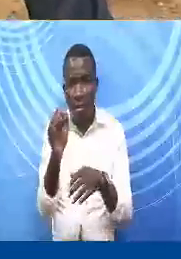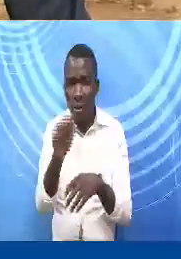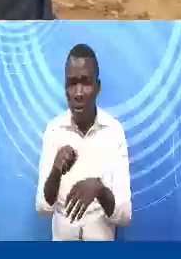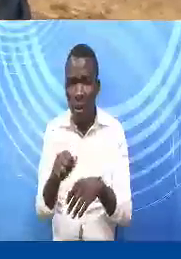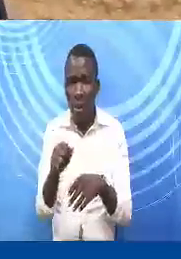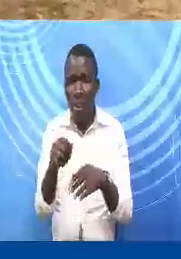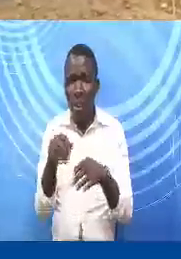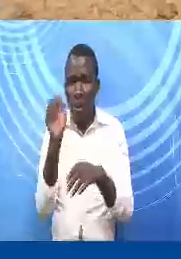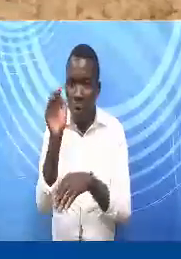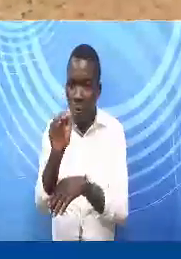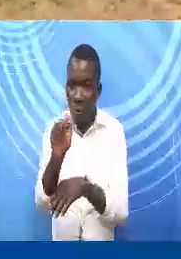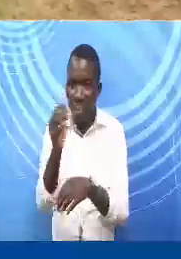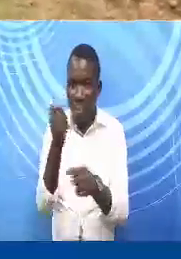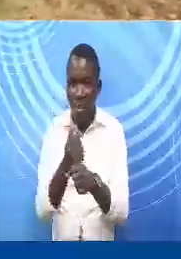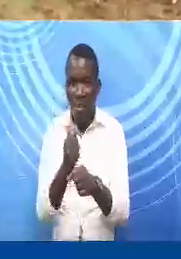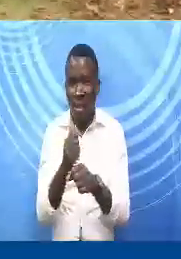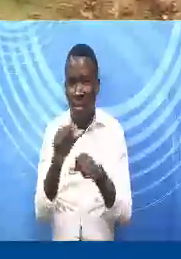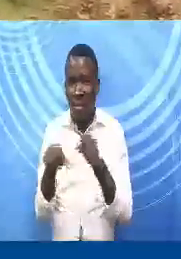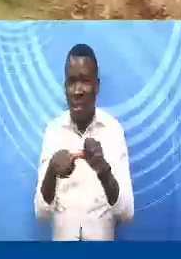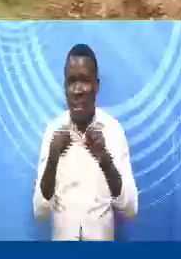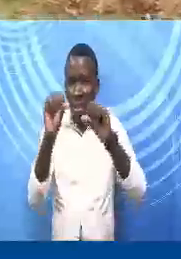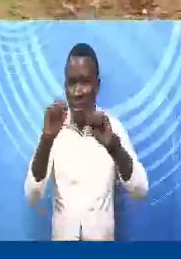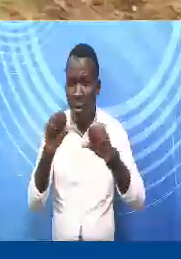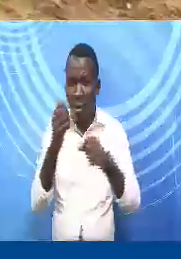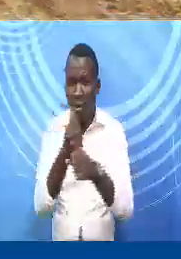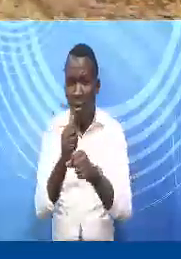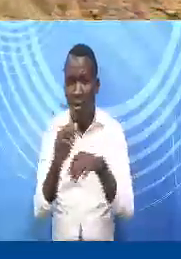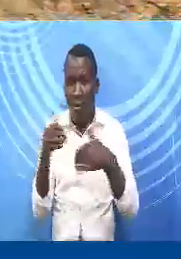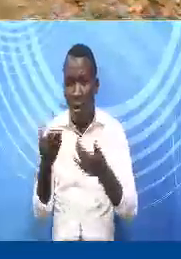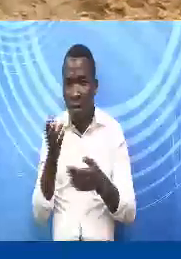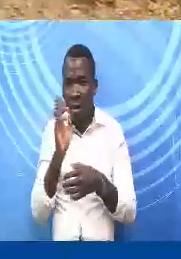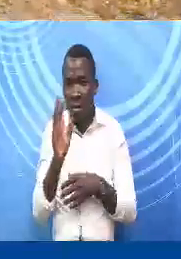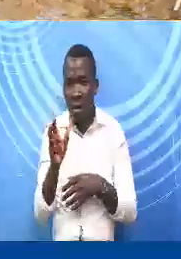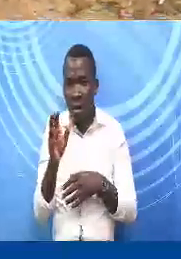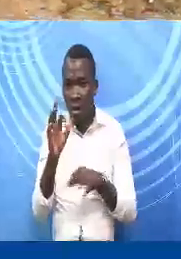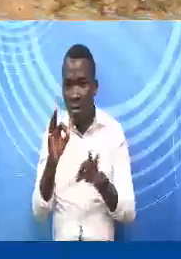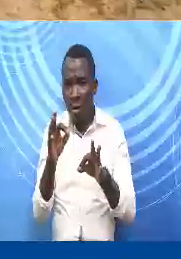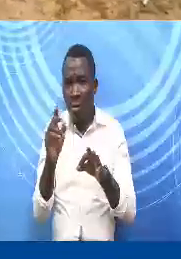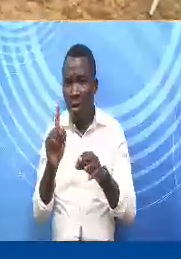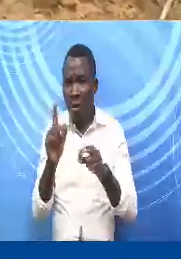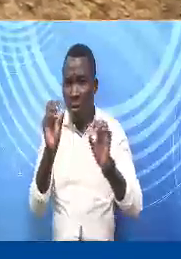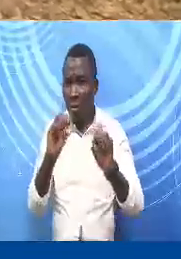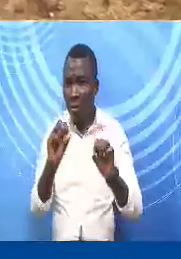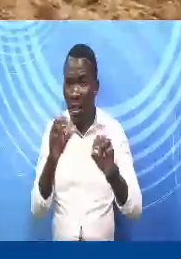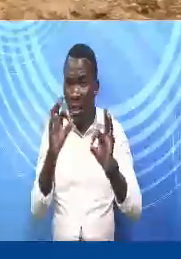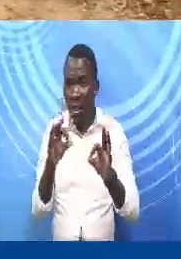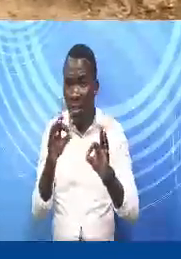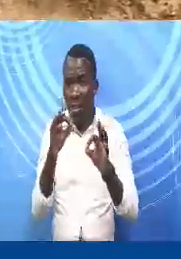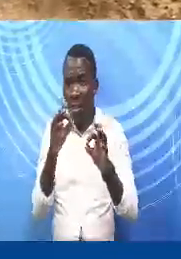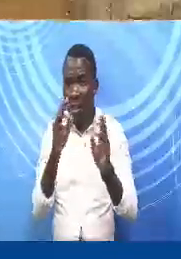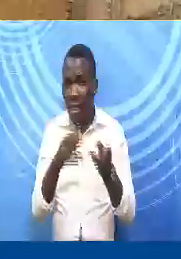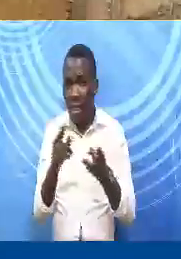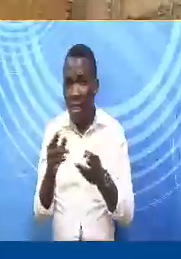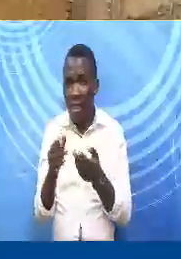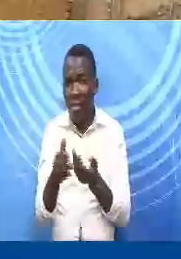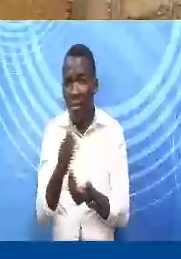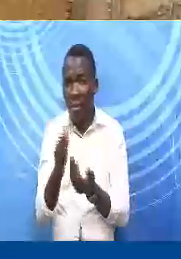iryo perereza rikorwe kuheranya n'ubwo bugome nyine nakore n'ese rwo ugasanga birabina atari ubugome ikintu cyari kigutunze bakagiye gukura mu maboko kandi cyari